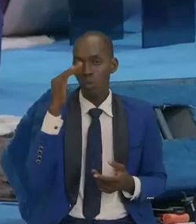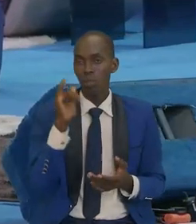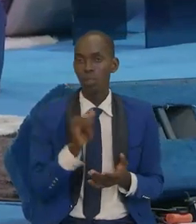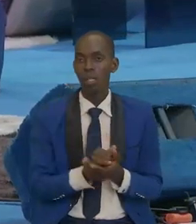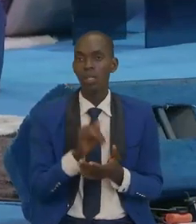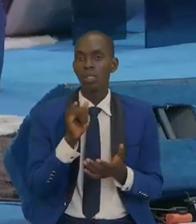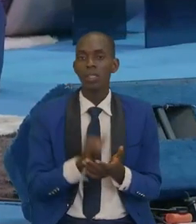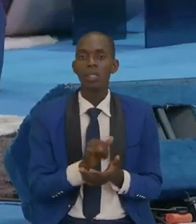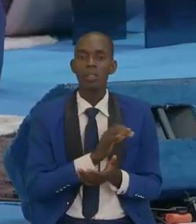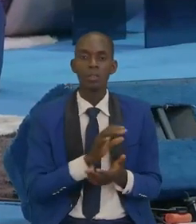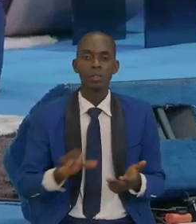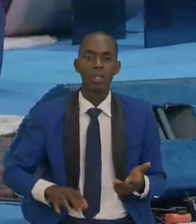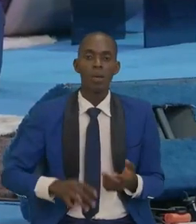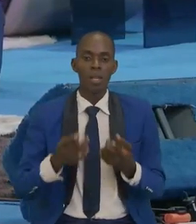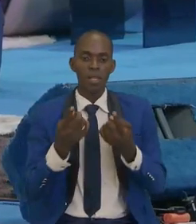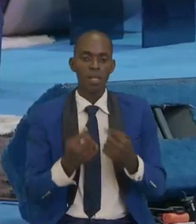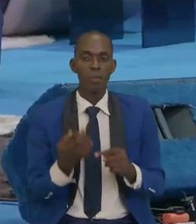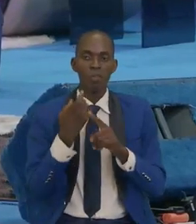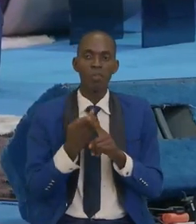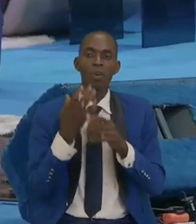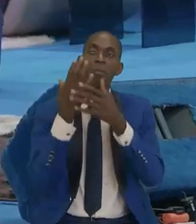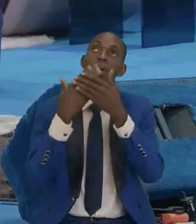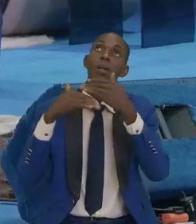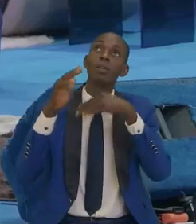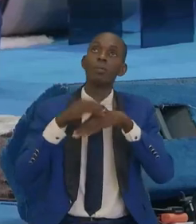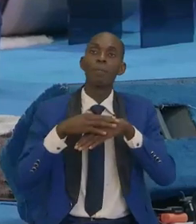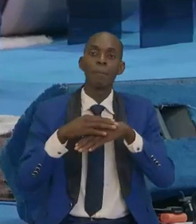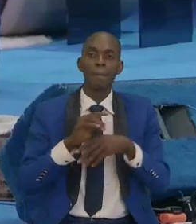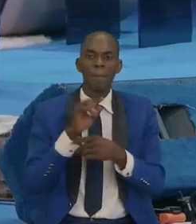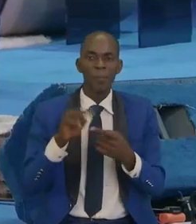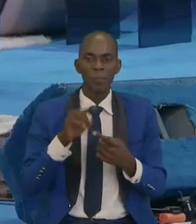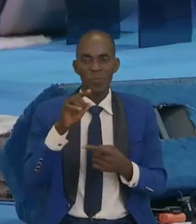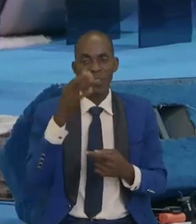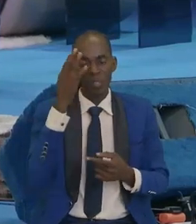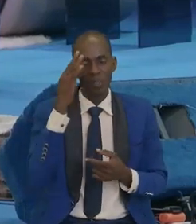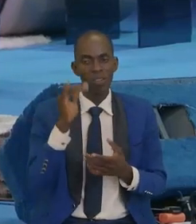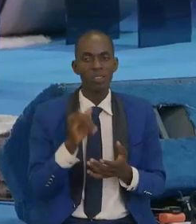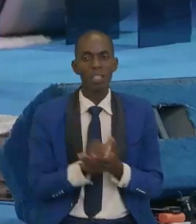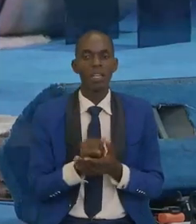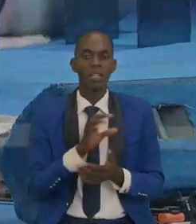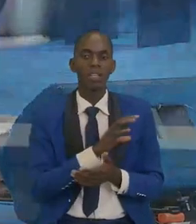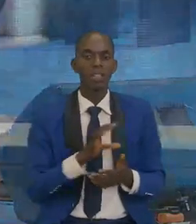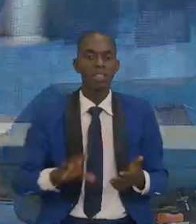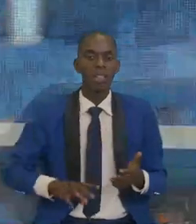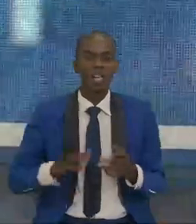cela, que Christ est venu du ciel, lorsque tu sais